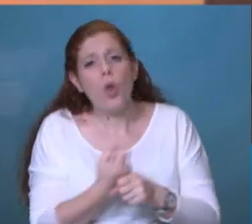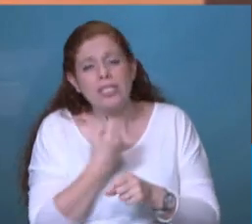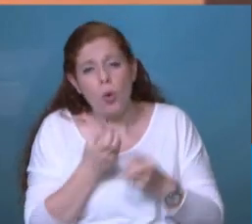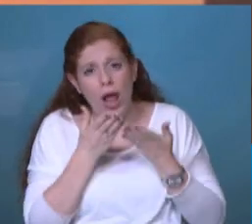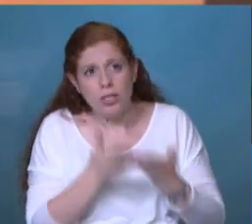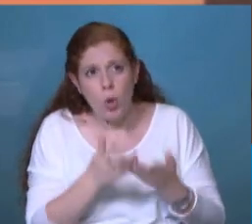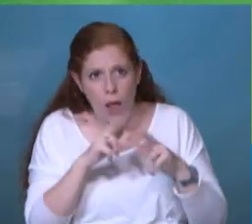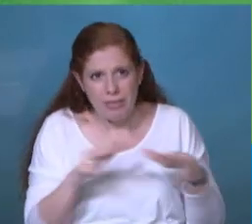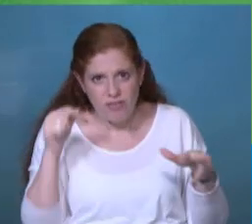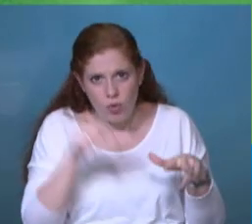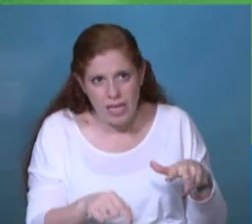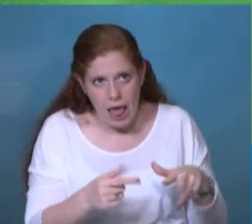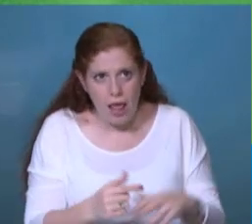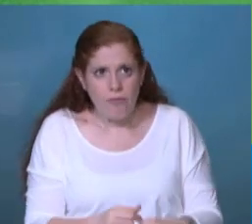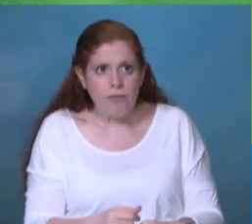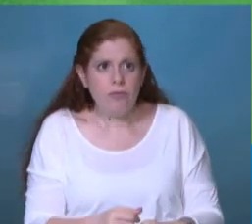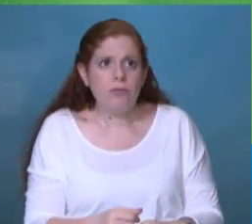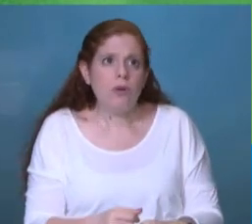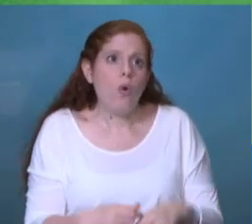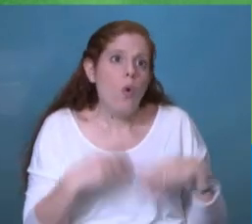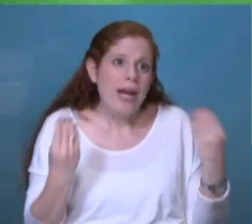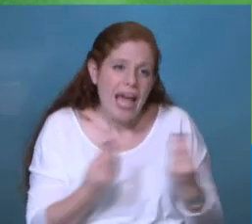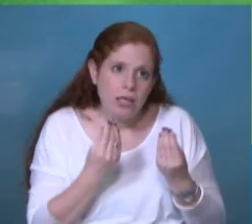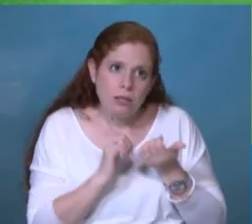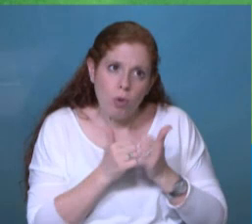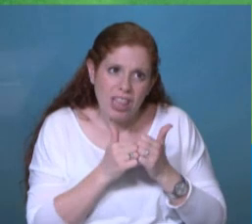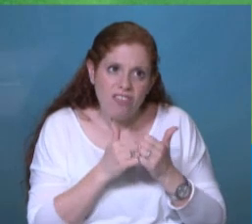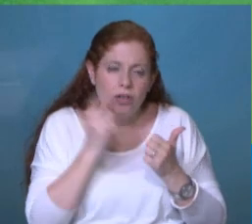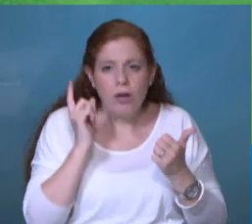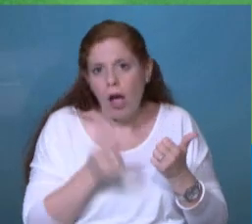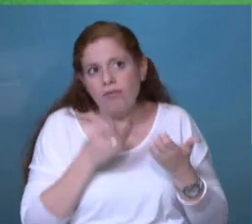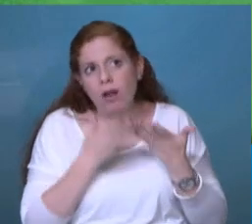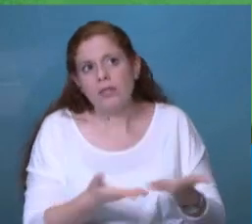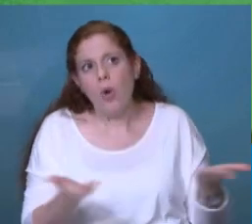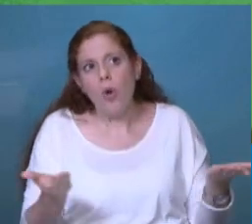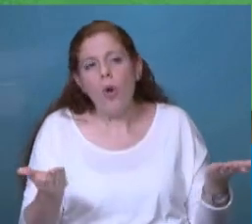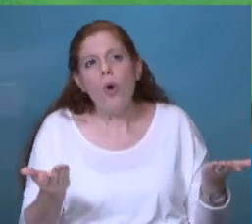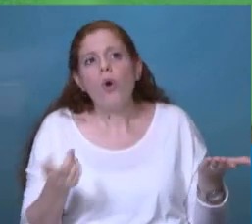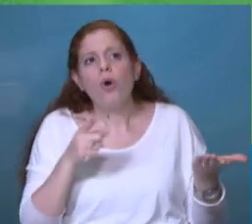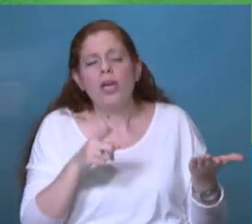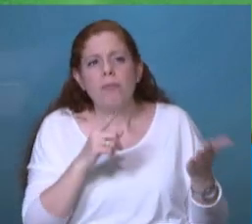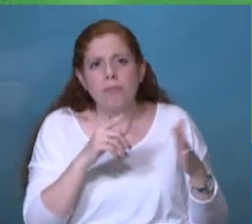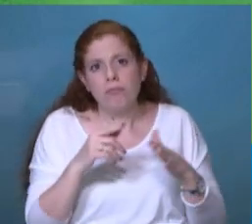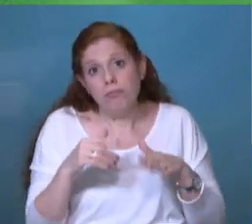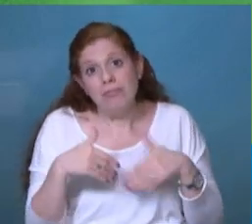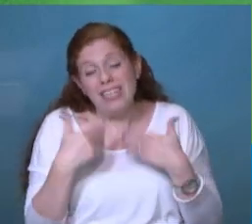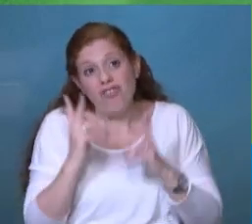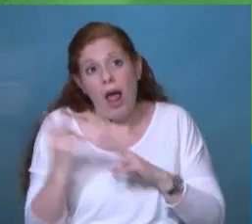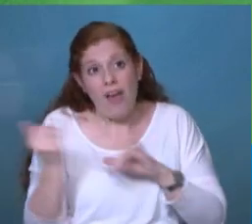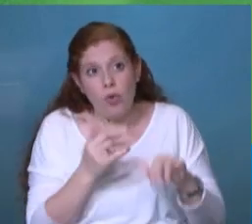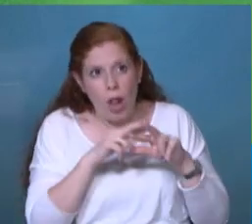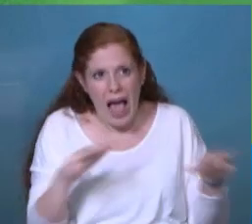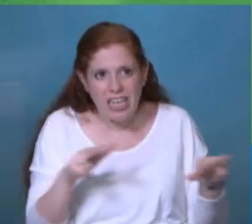מהמצב שנקלע אליו. הוא נכס ספורטיבי שחייב לעזור לו, ואם ניתן להביא אותו לארץ